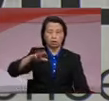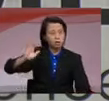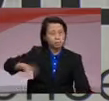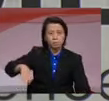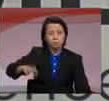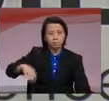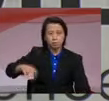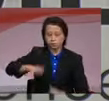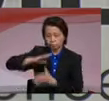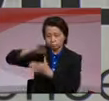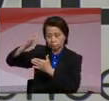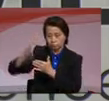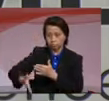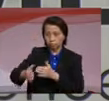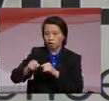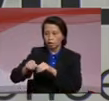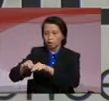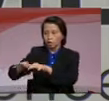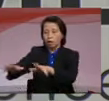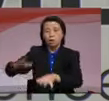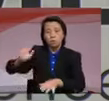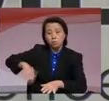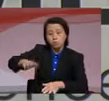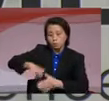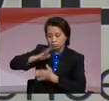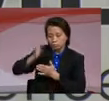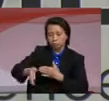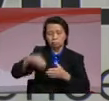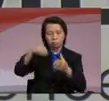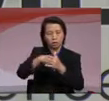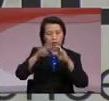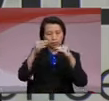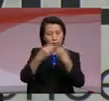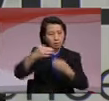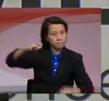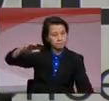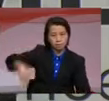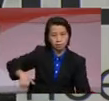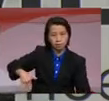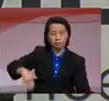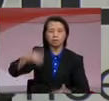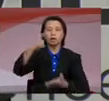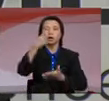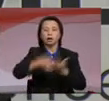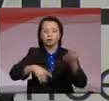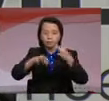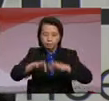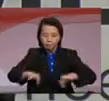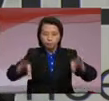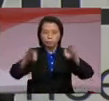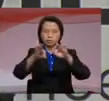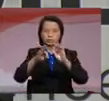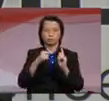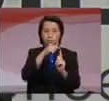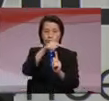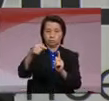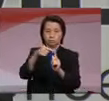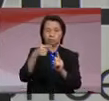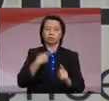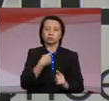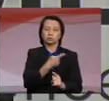untuk tamatkan penularan COVID-19 dalam masyarakat kita. Jadi apa yang penting ialah apabila